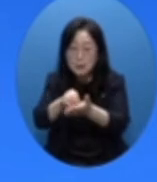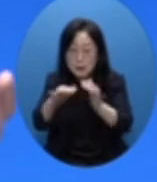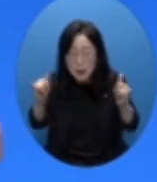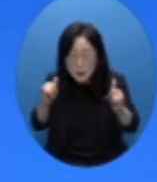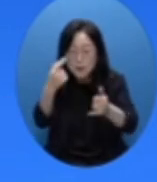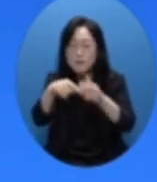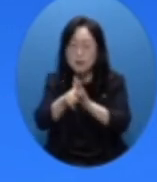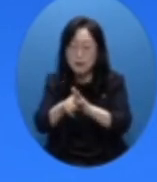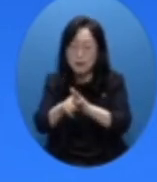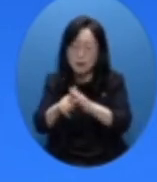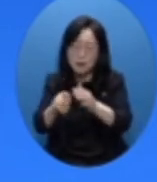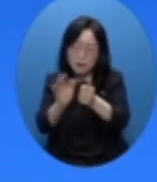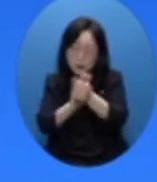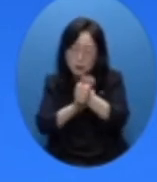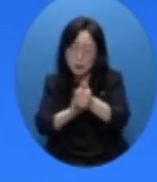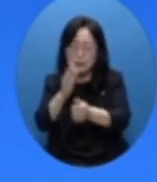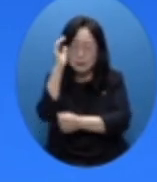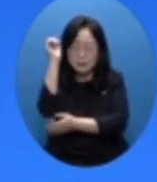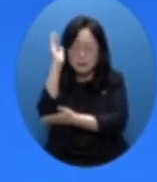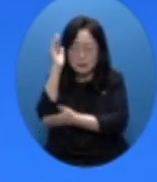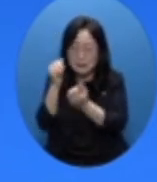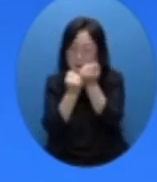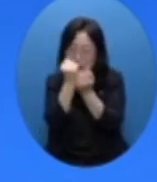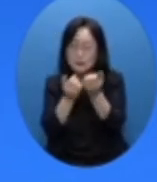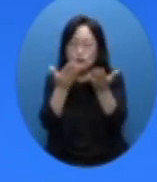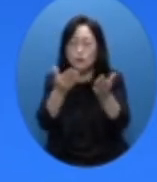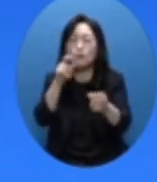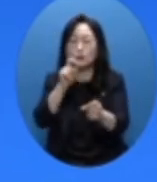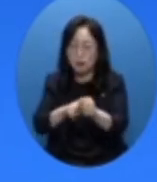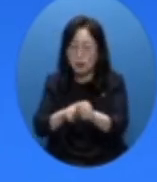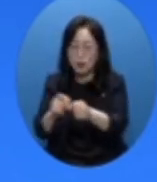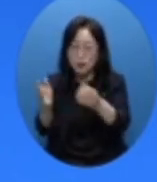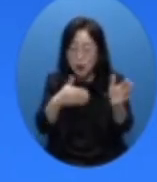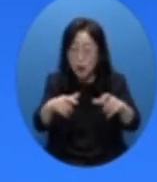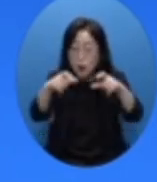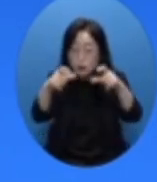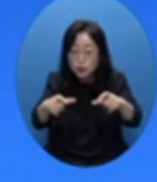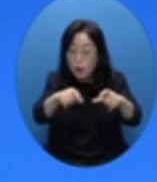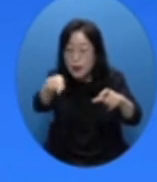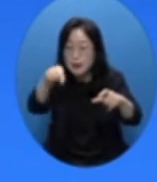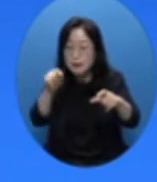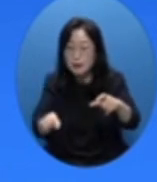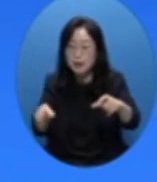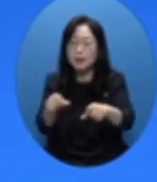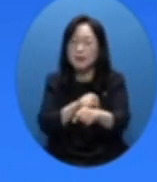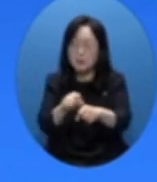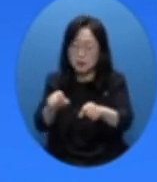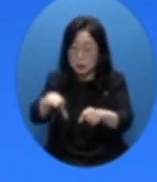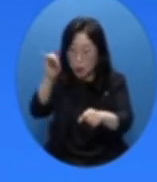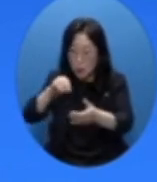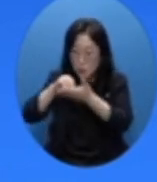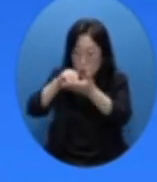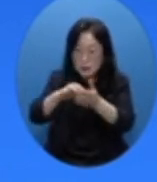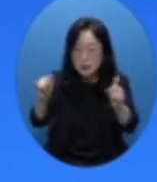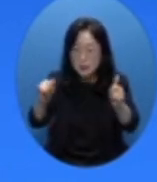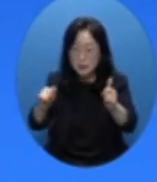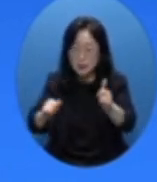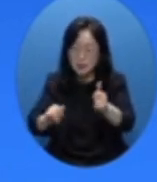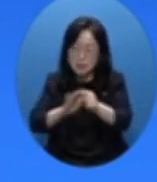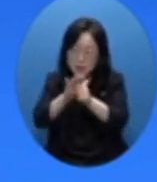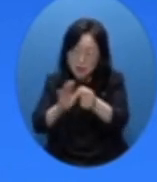프로그램을 마련하고 있습니다 그래서 구역에서 특별히 져 분들을 사랑으로 잘 돌보고 말씀을 격